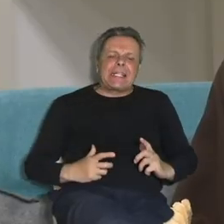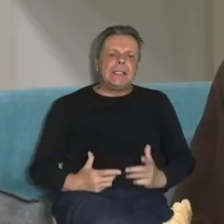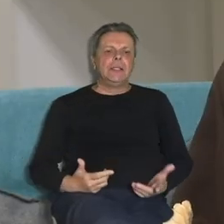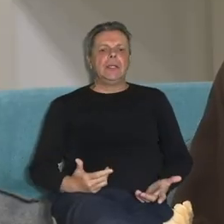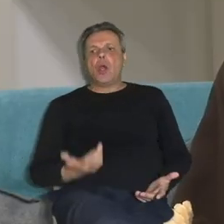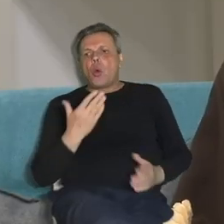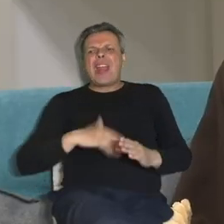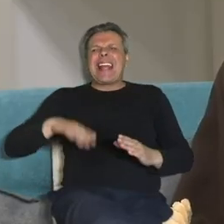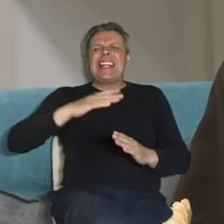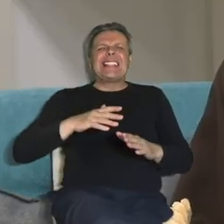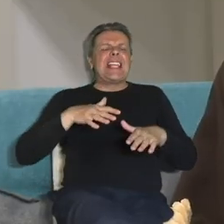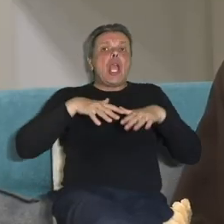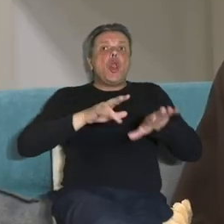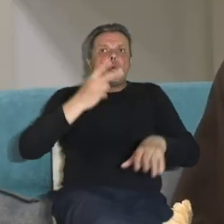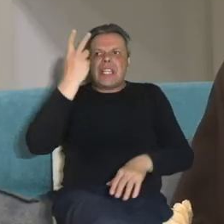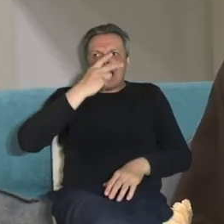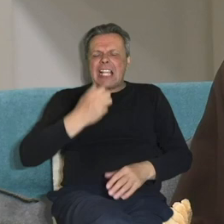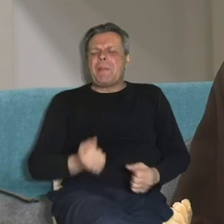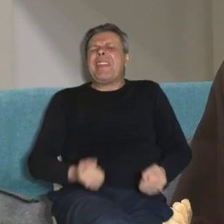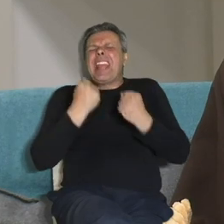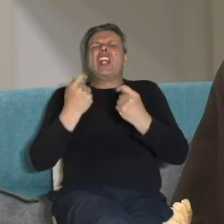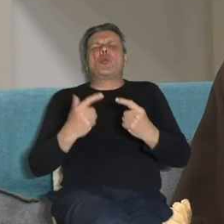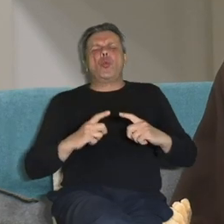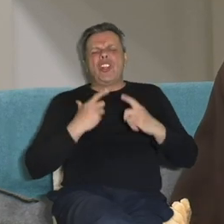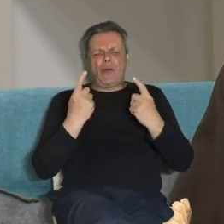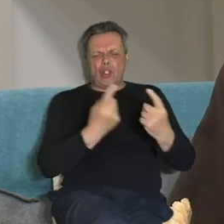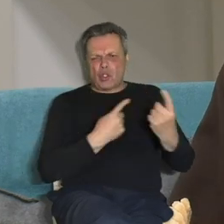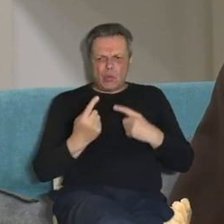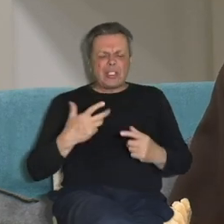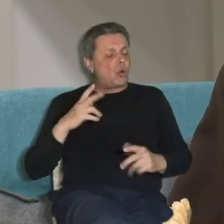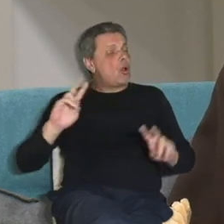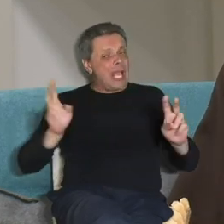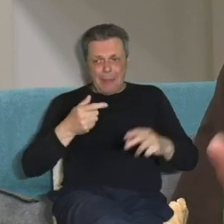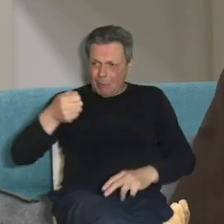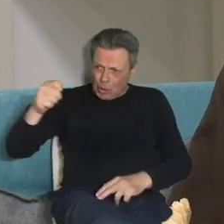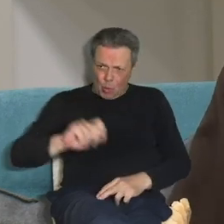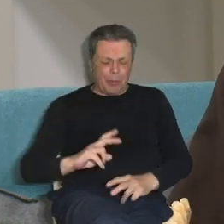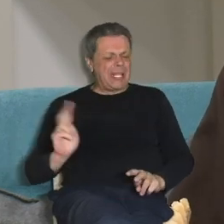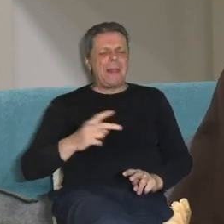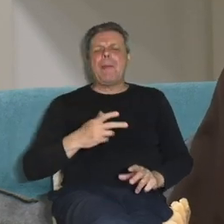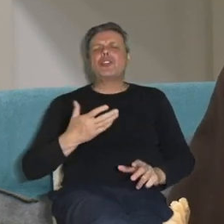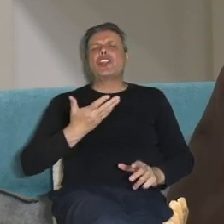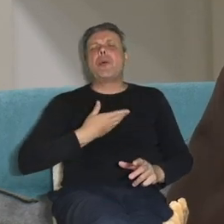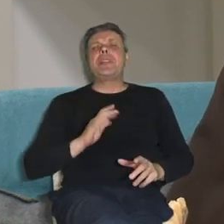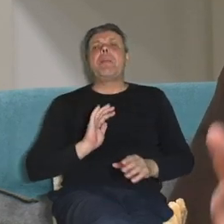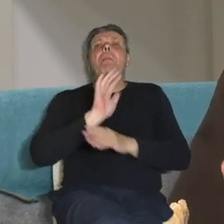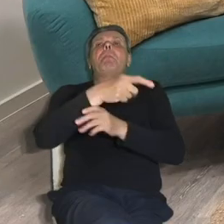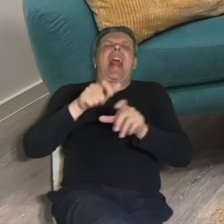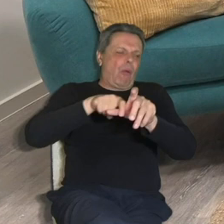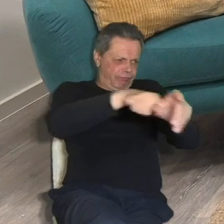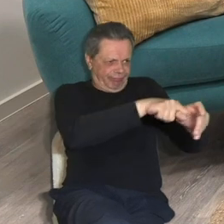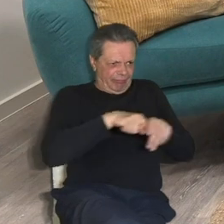koji nadilazi svaki ljudski razum, svaku tešku životnu situaciju, koji se ne može kupiti, ne može se dobiti preko veze, ne stiče se nekakvom